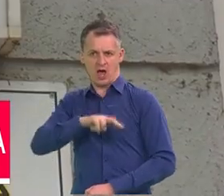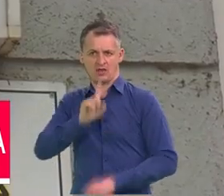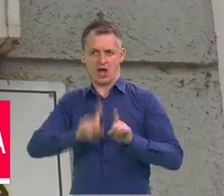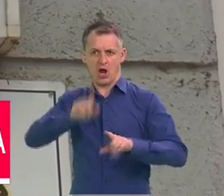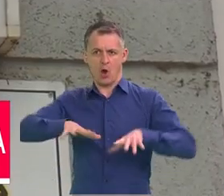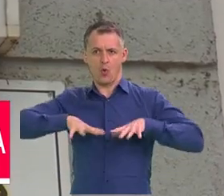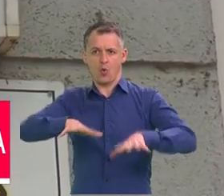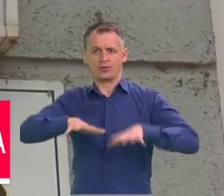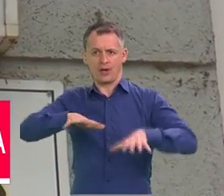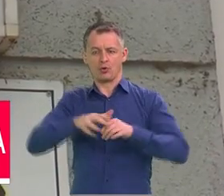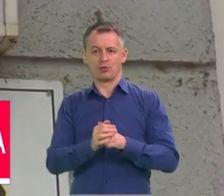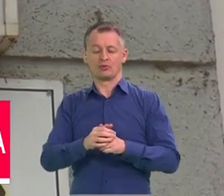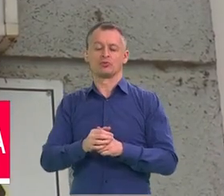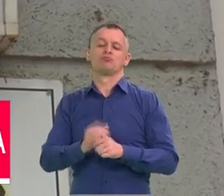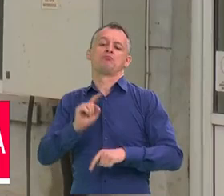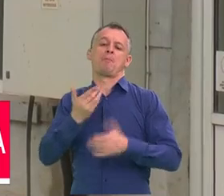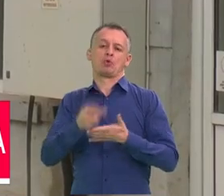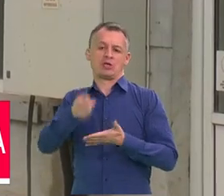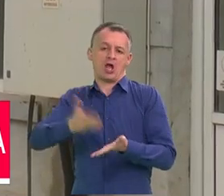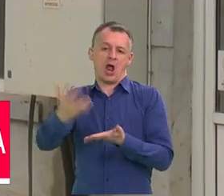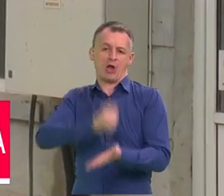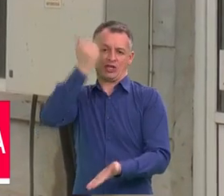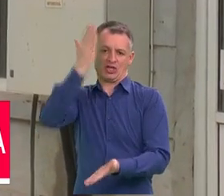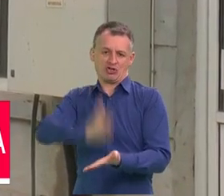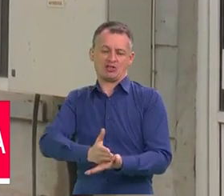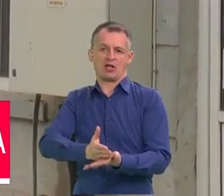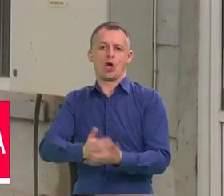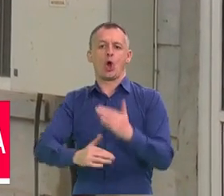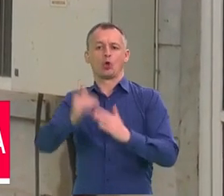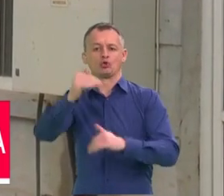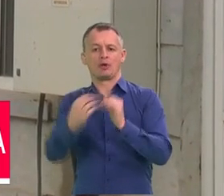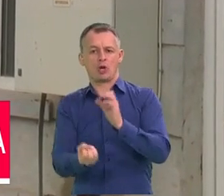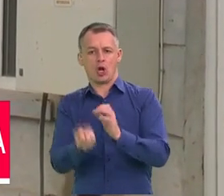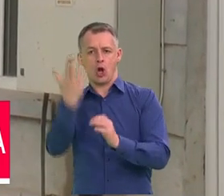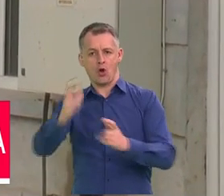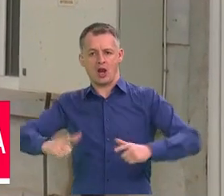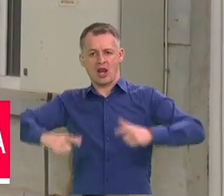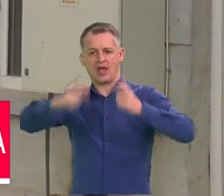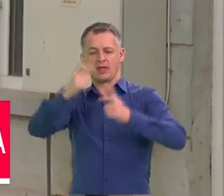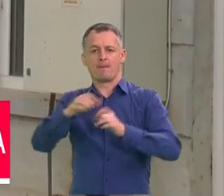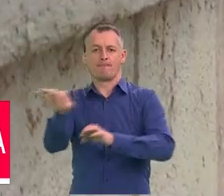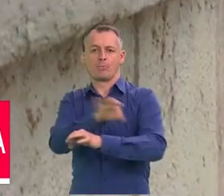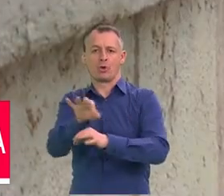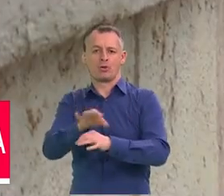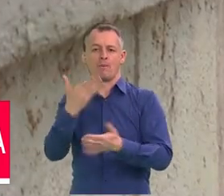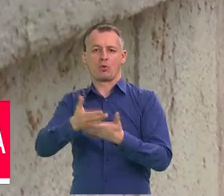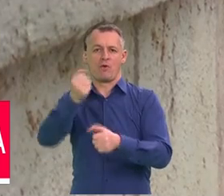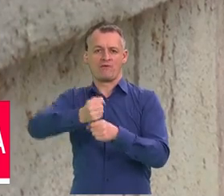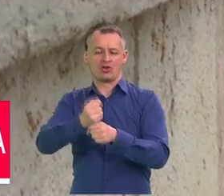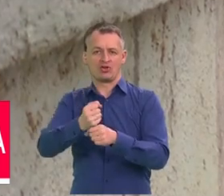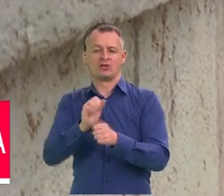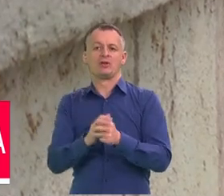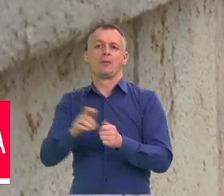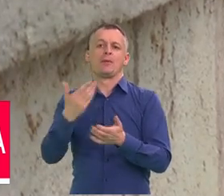atunci am luat decizia să facem clădire nouă. Este un proiect în curs de implementare pentru